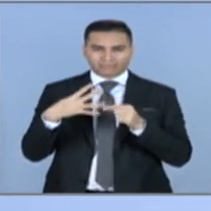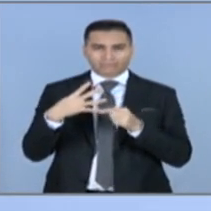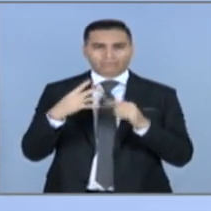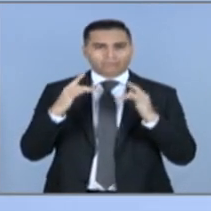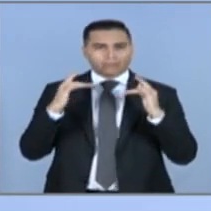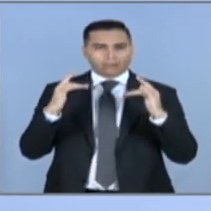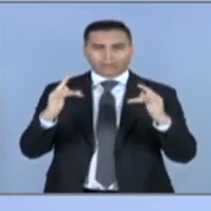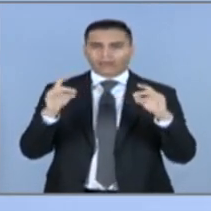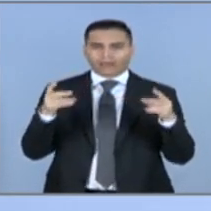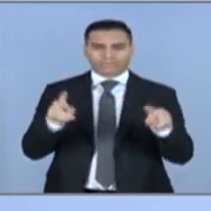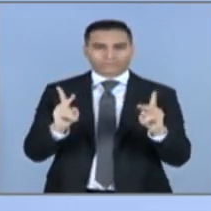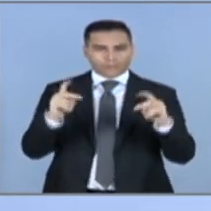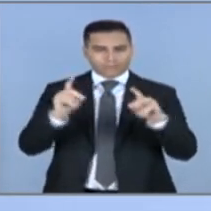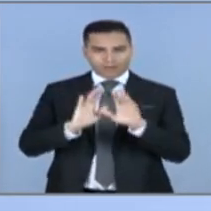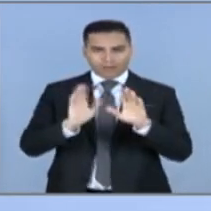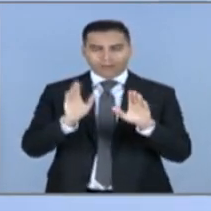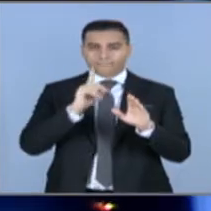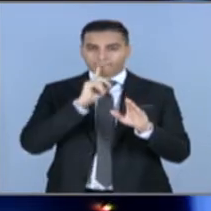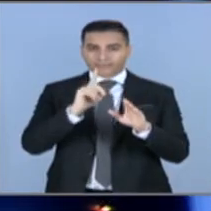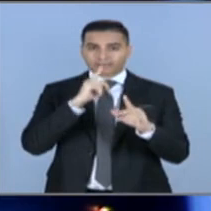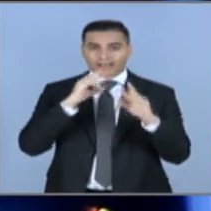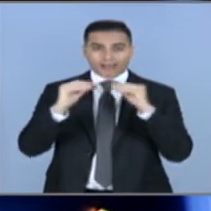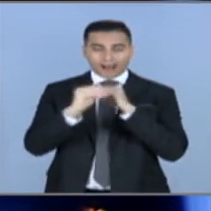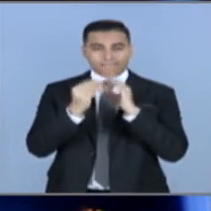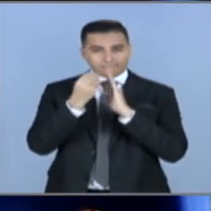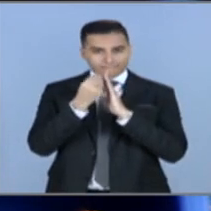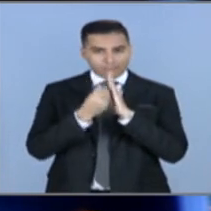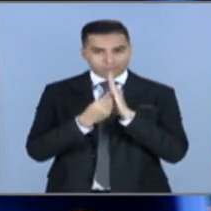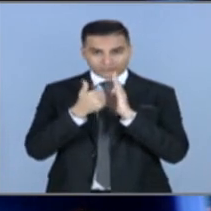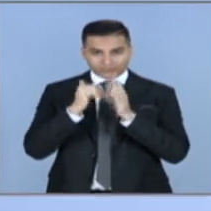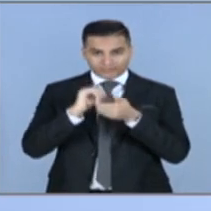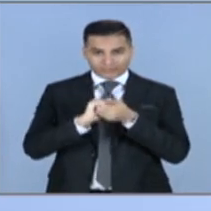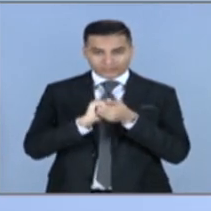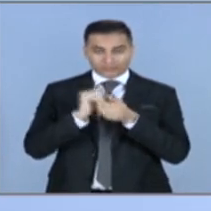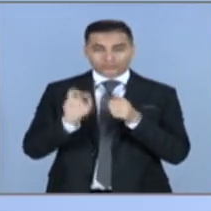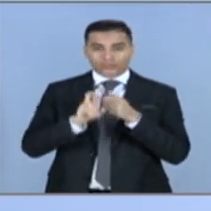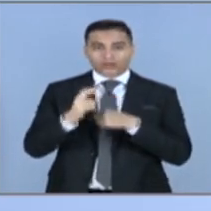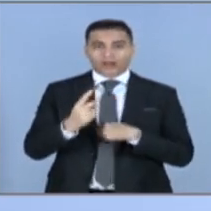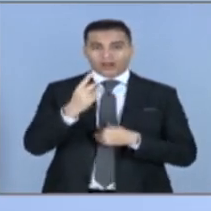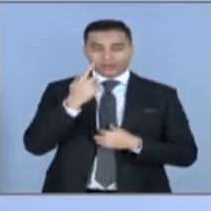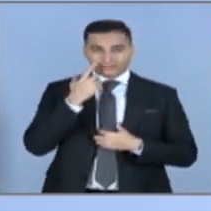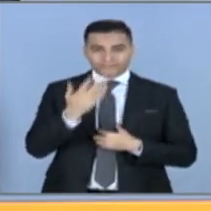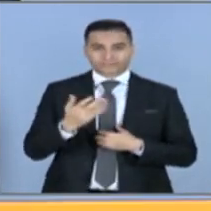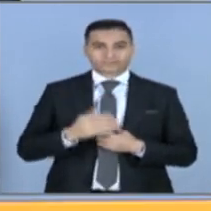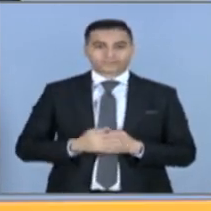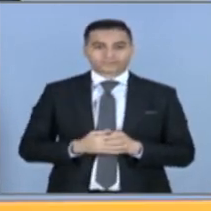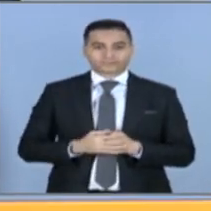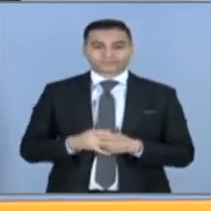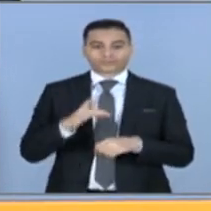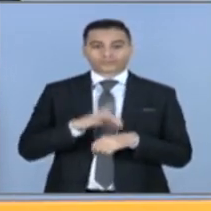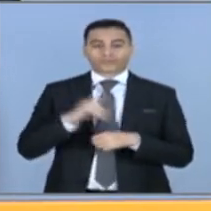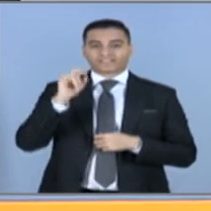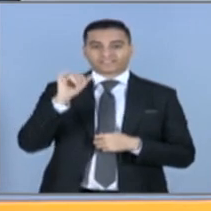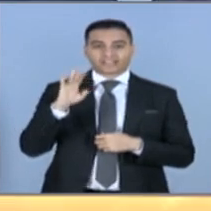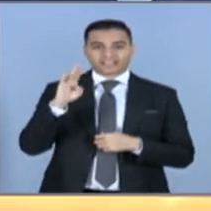مكاننا، ولكن محدش هيتكلم مع أي حد جنبه. السؤال الأول، دكتور